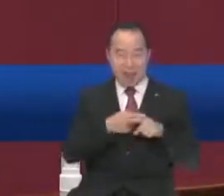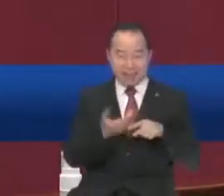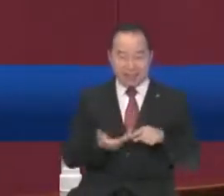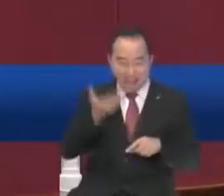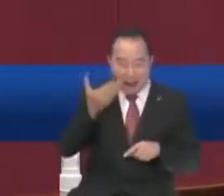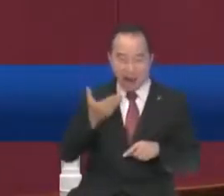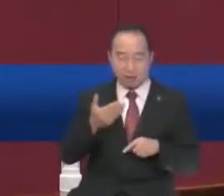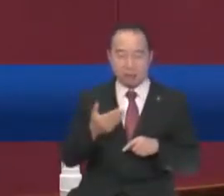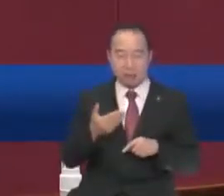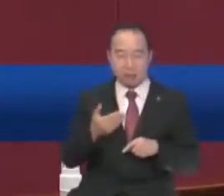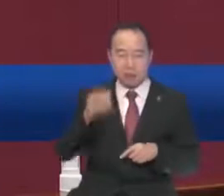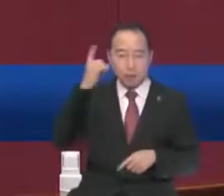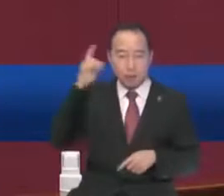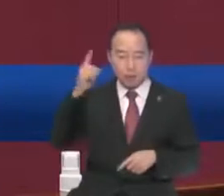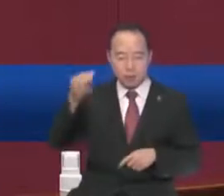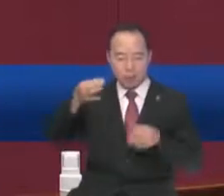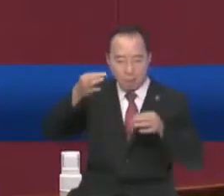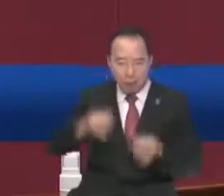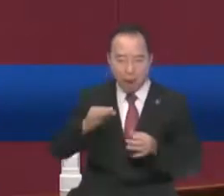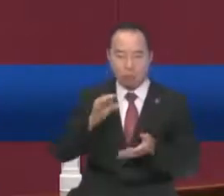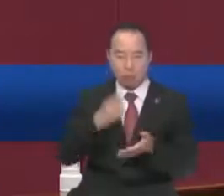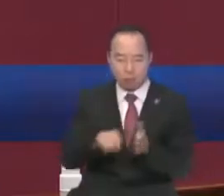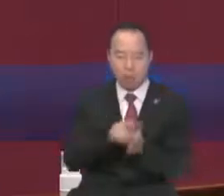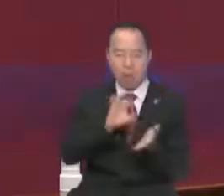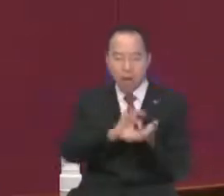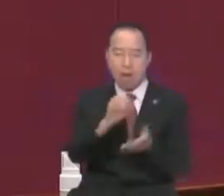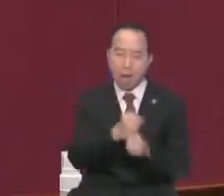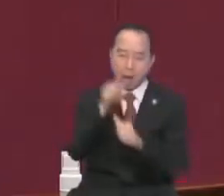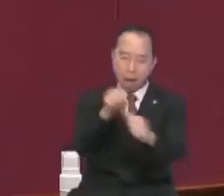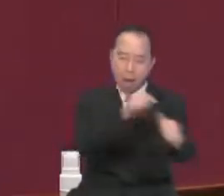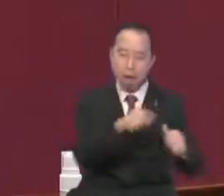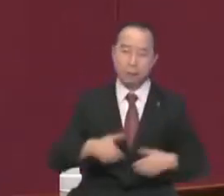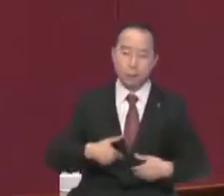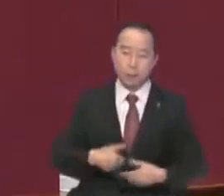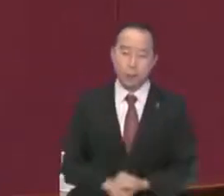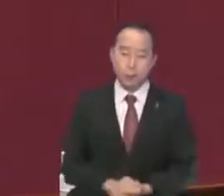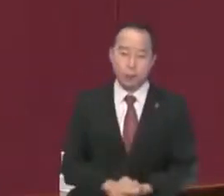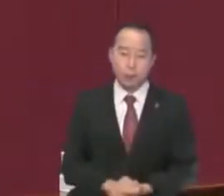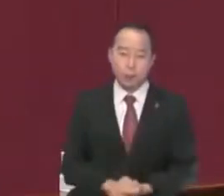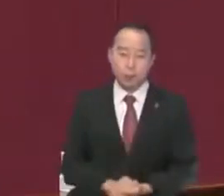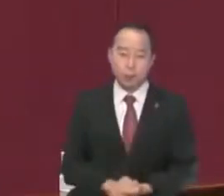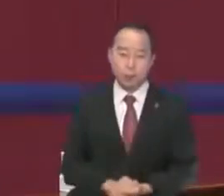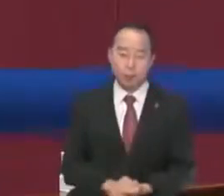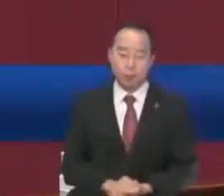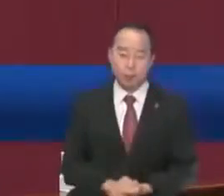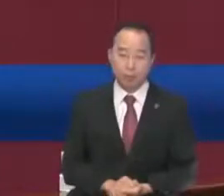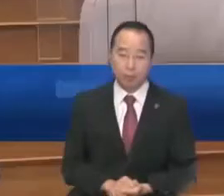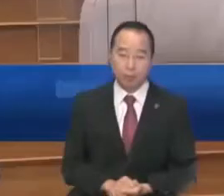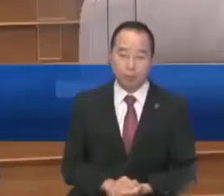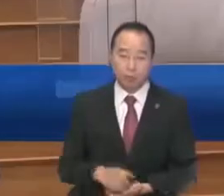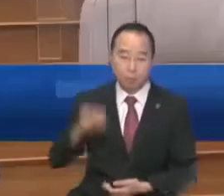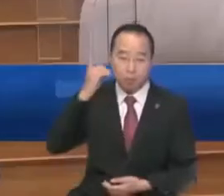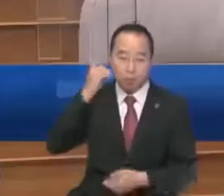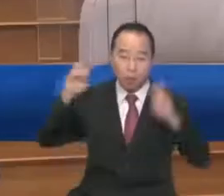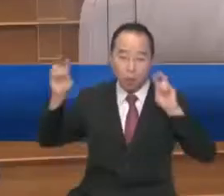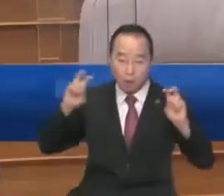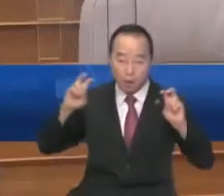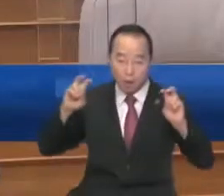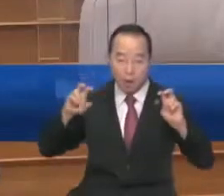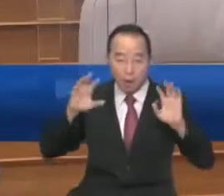해야 합니다. 재난의 시대에 코로나 특수를 누리고 있는 통신사에게 정부가 진짜 해야 될 일은